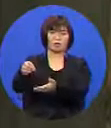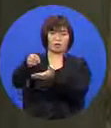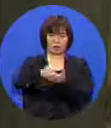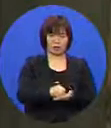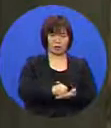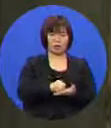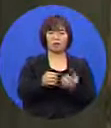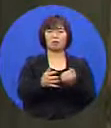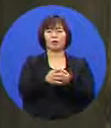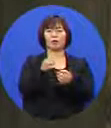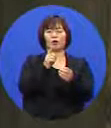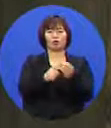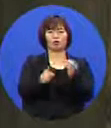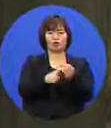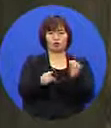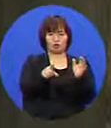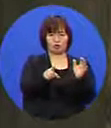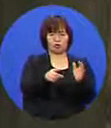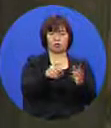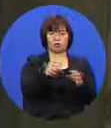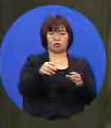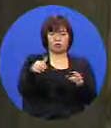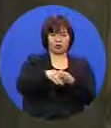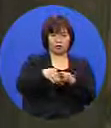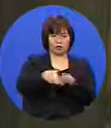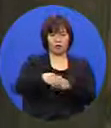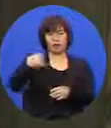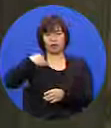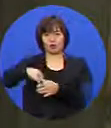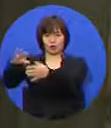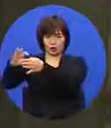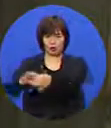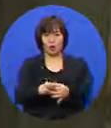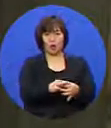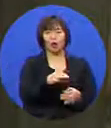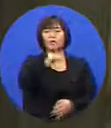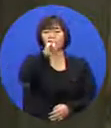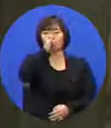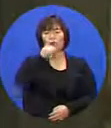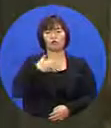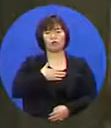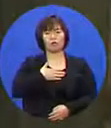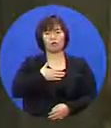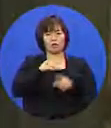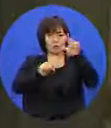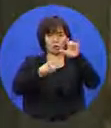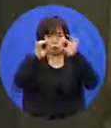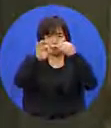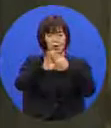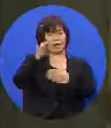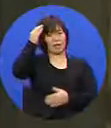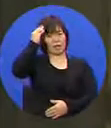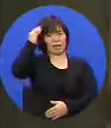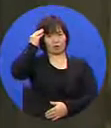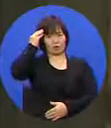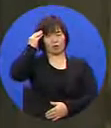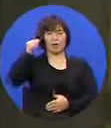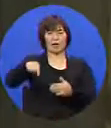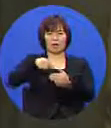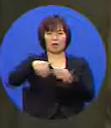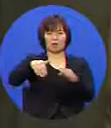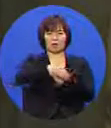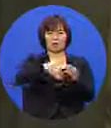그러한 불교 문화가 중국 문화를 가지고 왔고 저희 사실상 한국